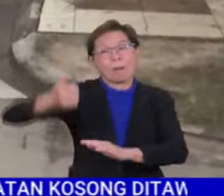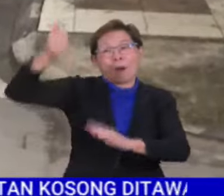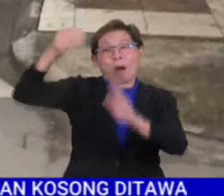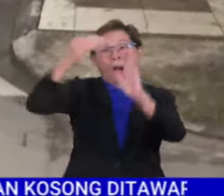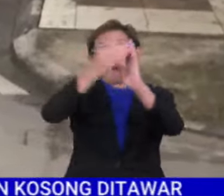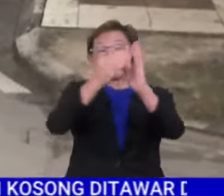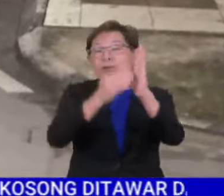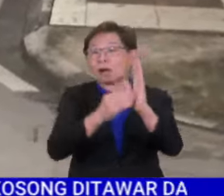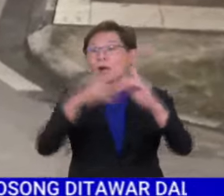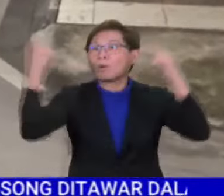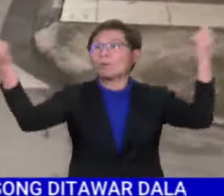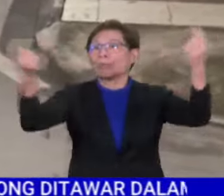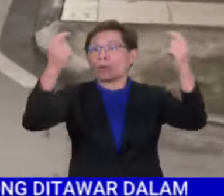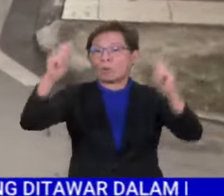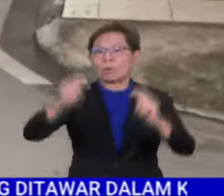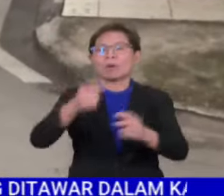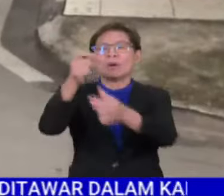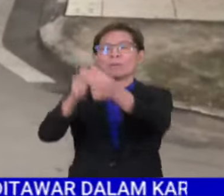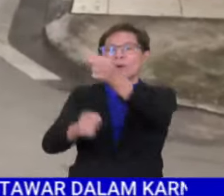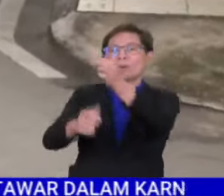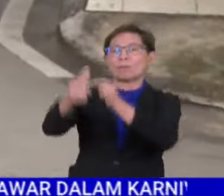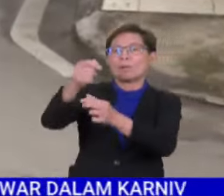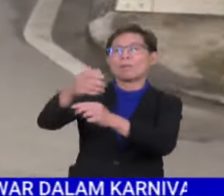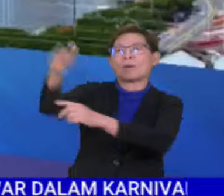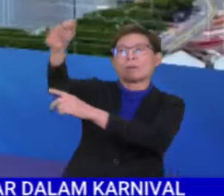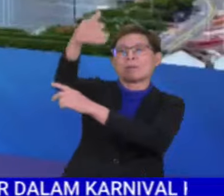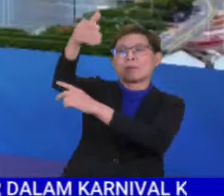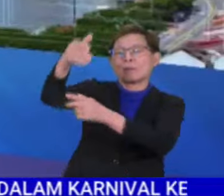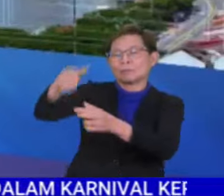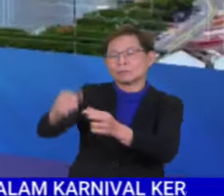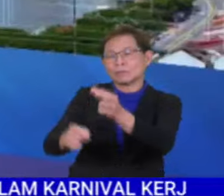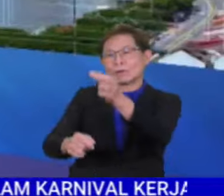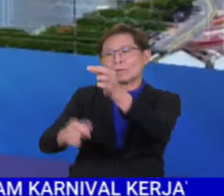acara adalah upacara menaikkan jalur gemilang.